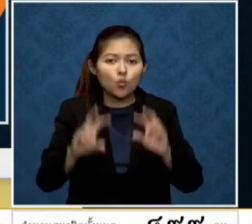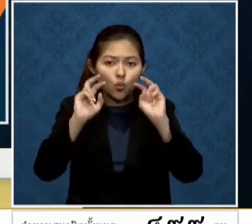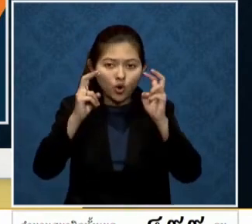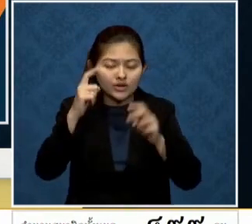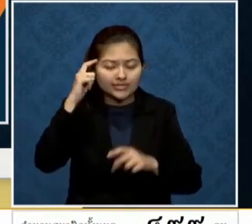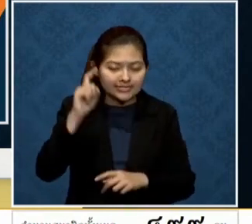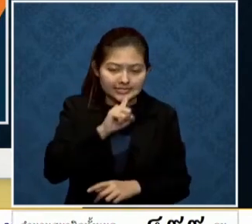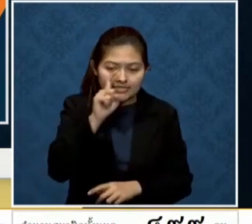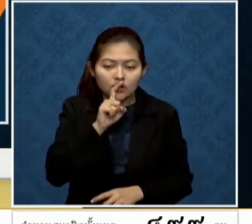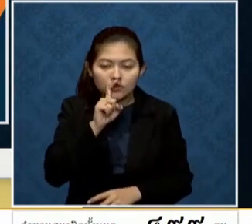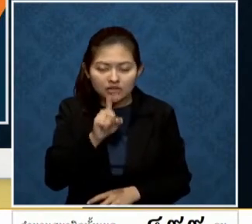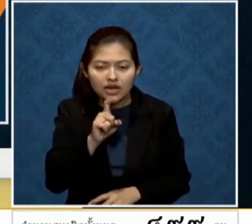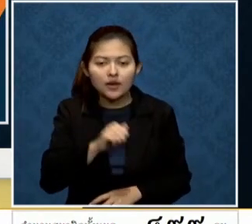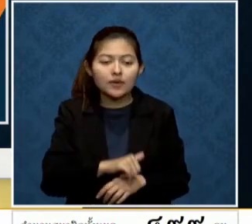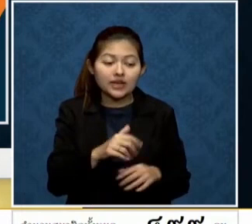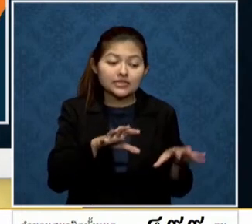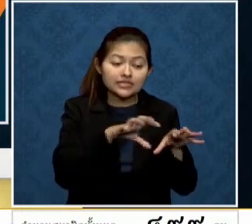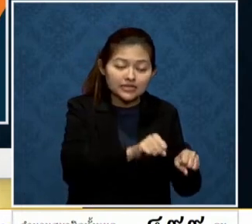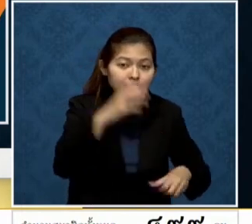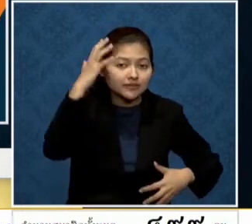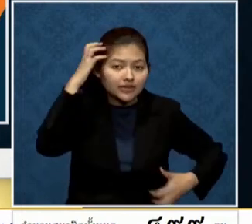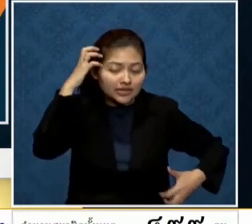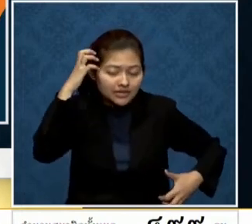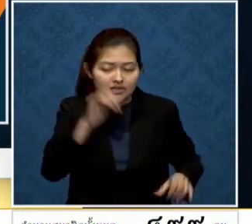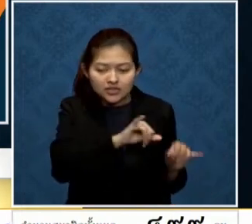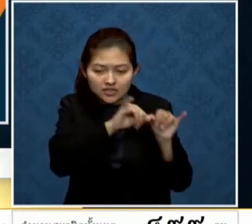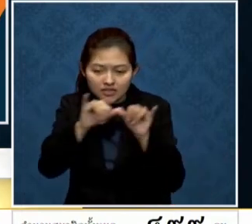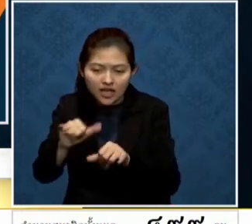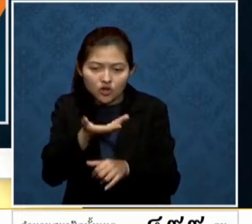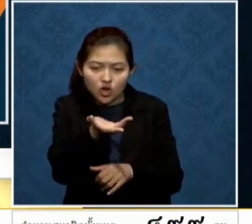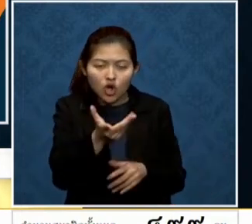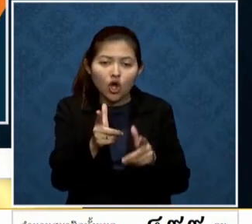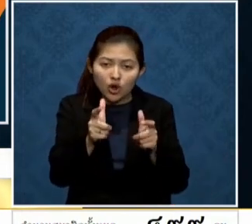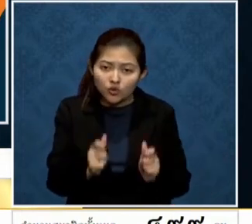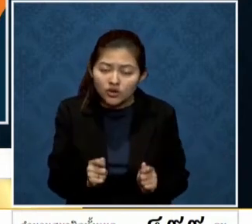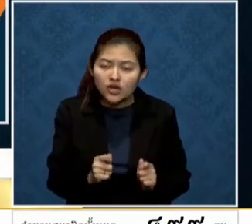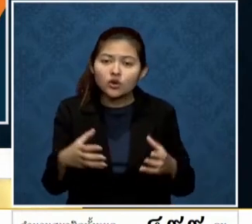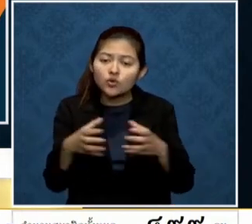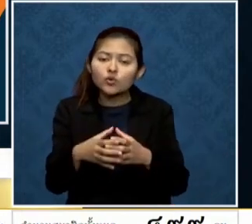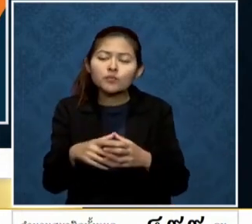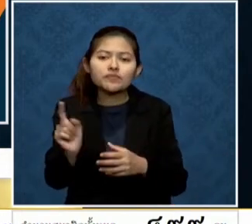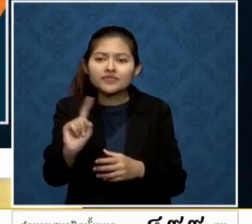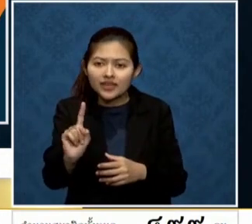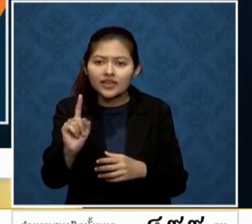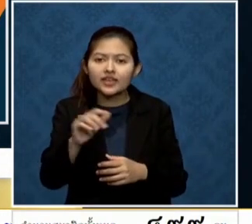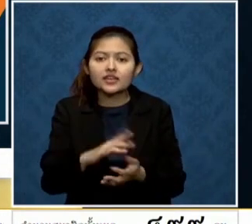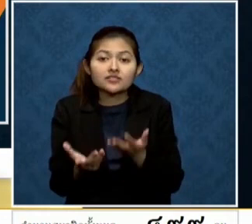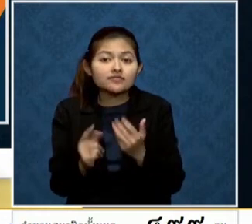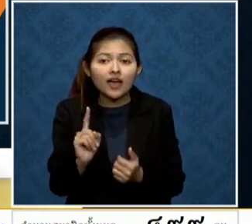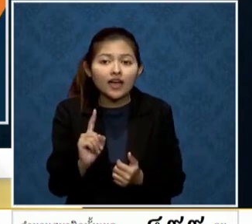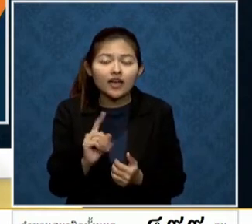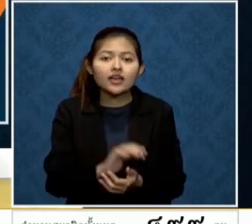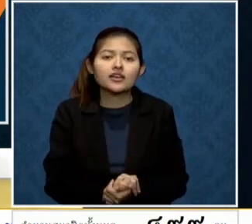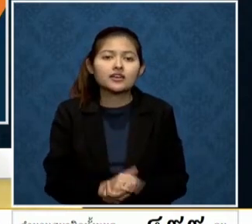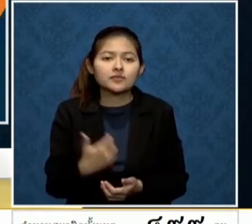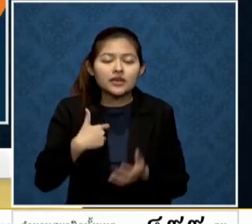ตั้งคำถามการเคลื่อนย้ายลิงเหล่านี้ต้องมีการขออนุญาตจากหน่วยงานใดหรือไม่